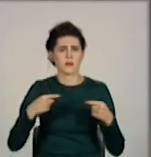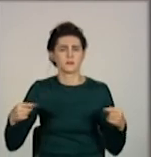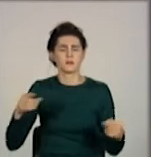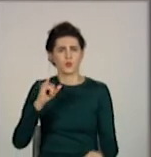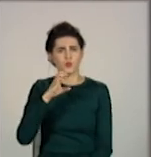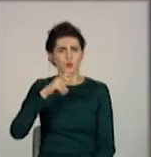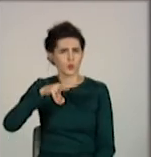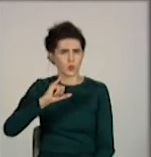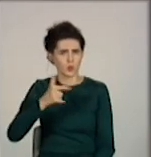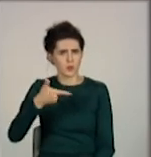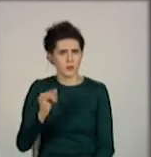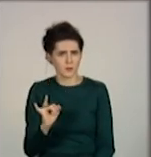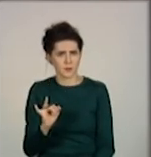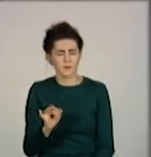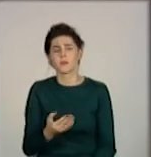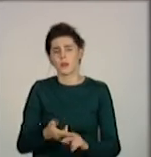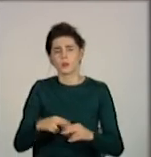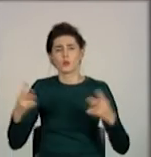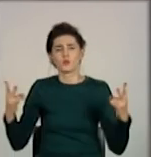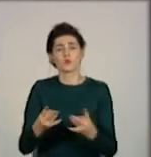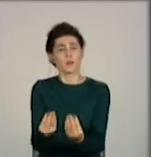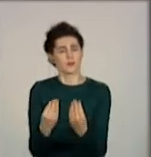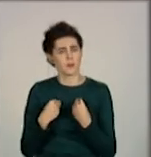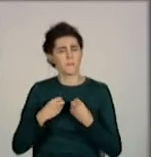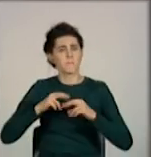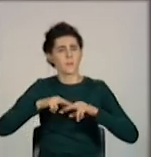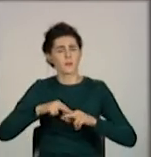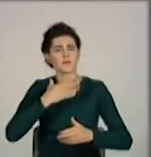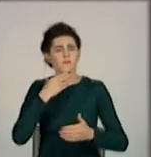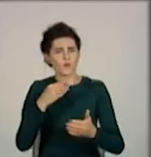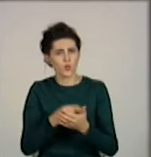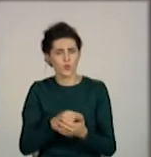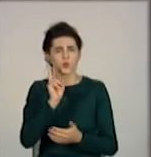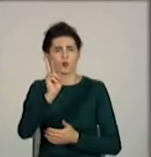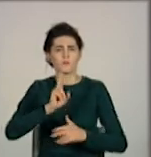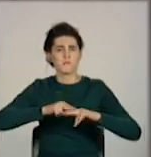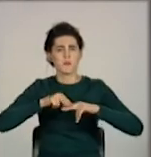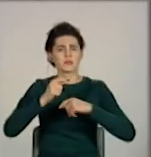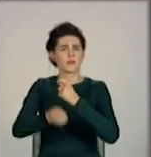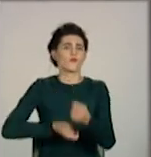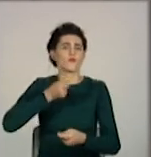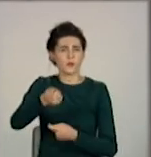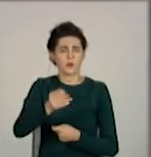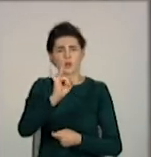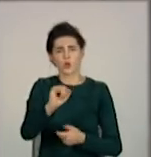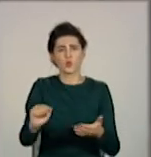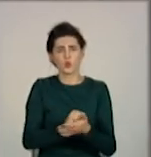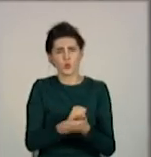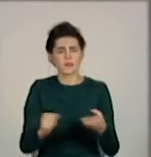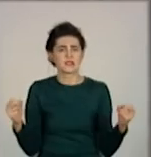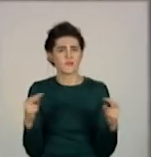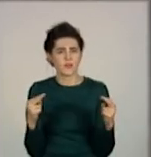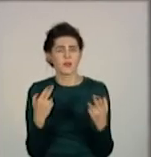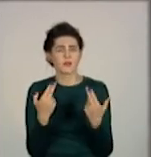Людина повинна надати свій паспорт, надати паспорт заявника і документи, які свідчать про те, що